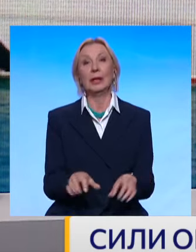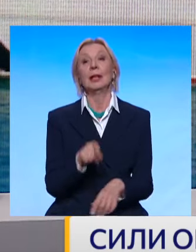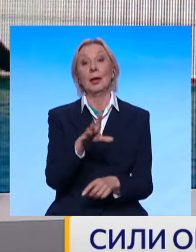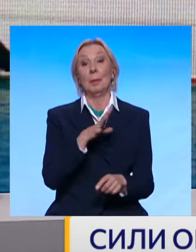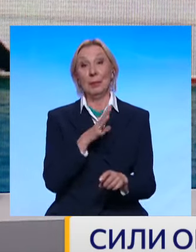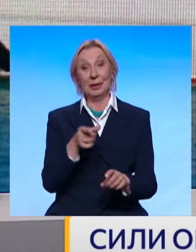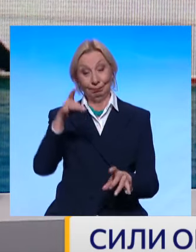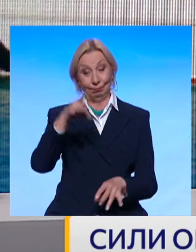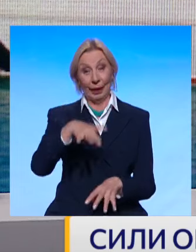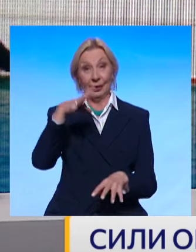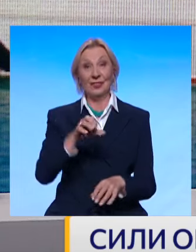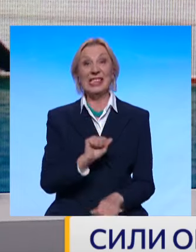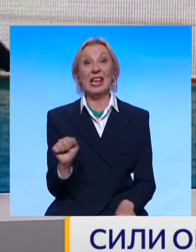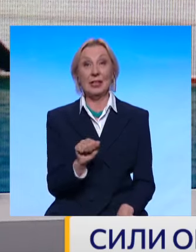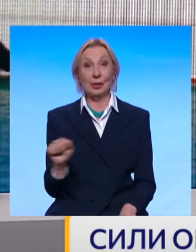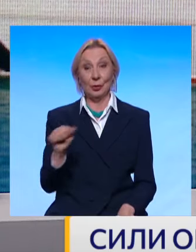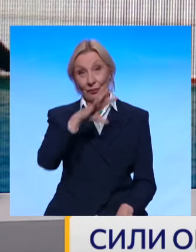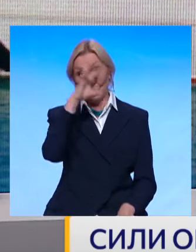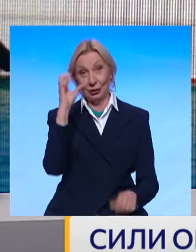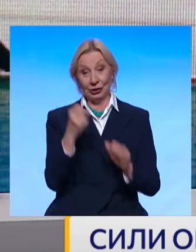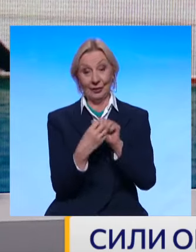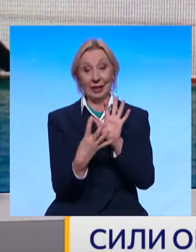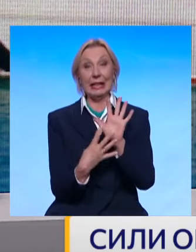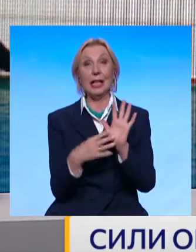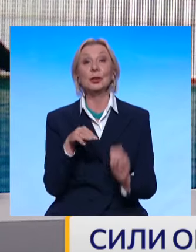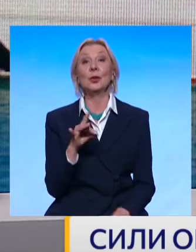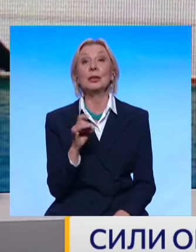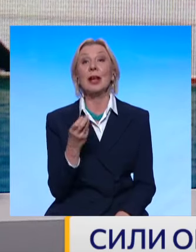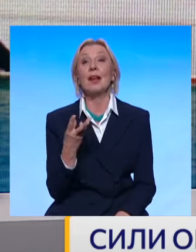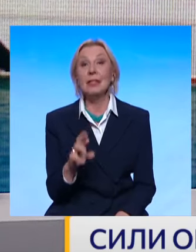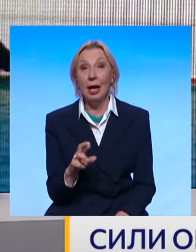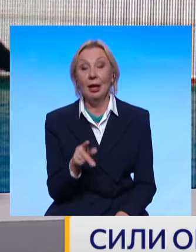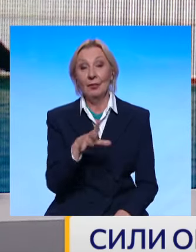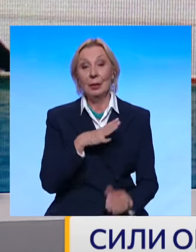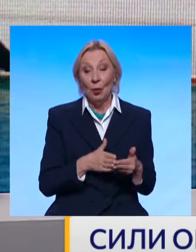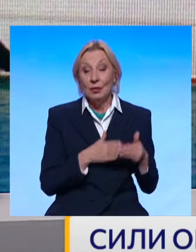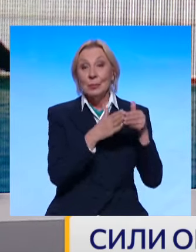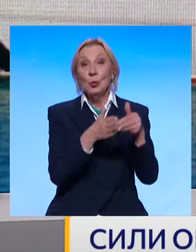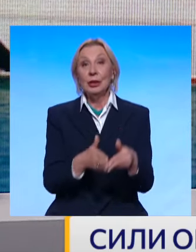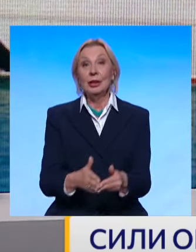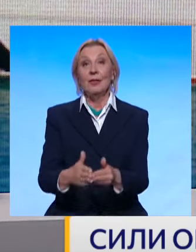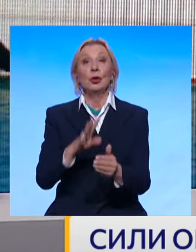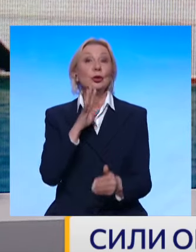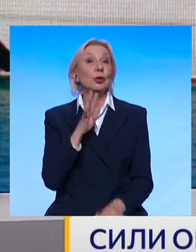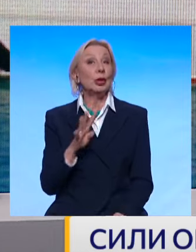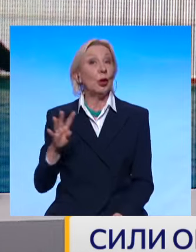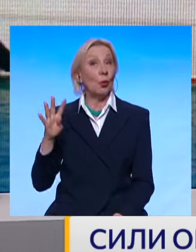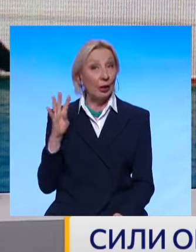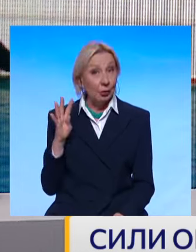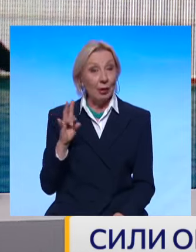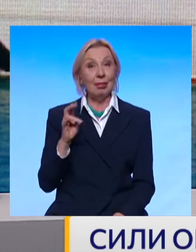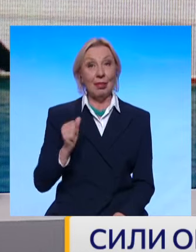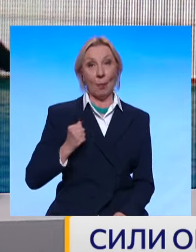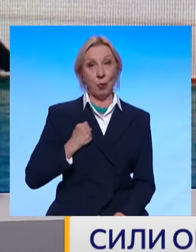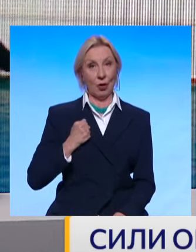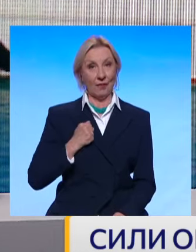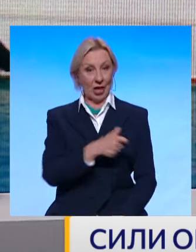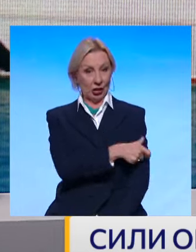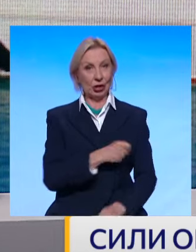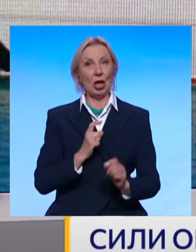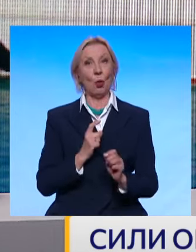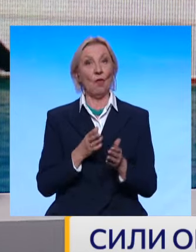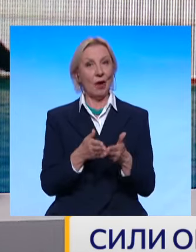уражений ЗСУ в Севастополі у ніч проти 19 травня. Він був спущений на воду 4 роки тому. На бойове чергування